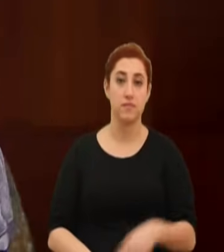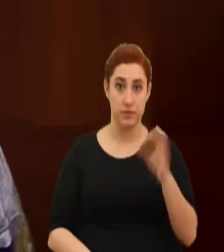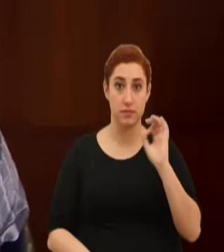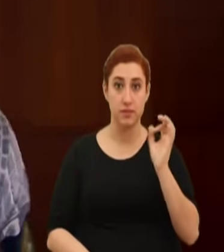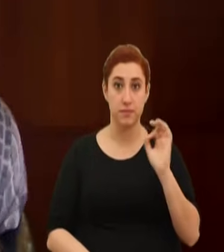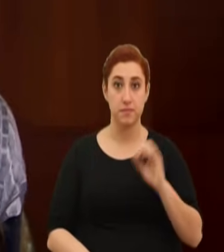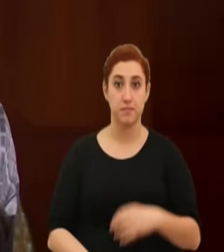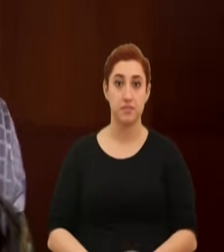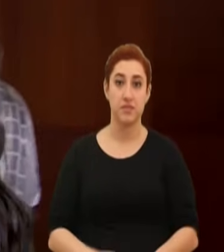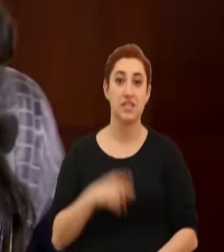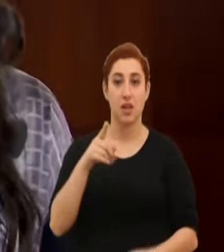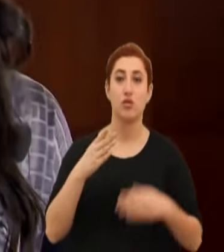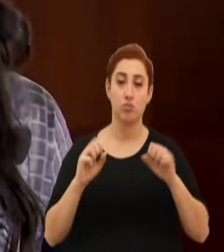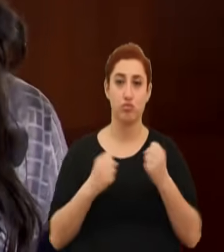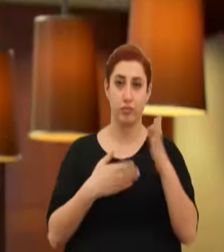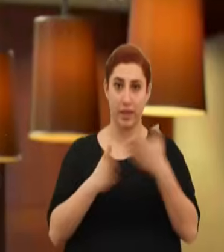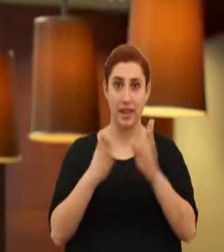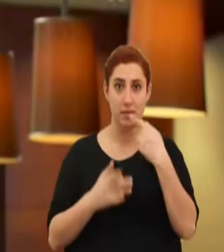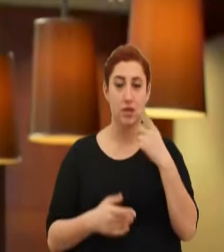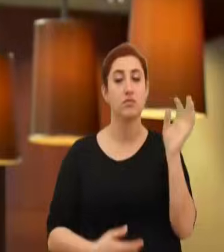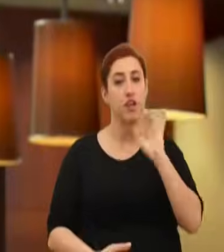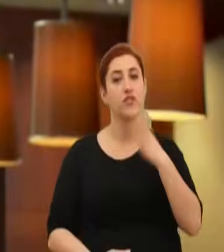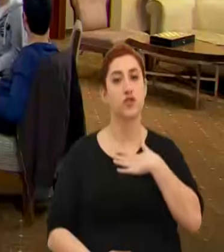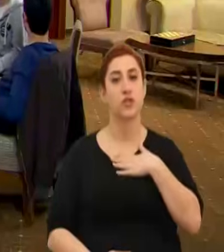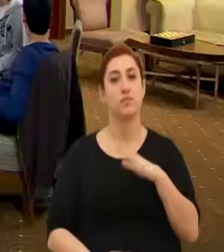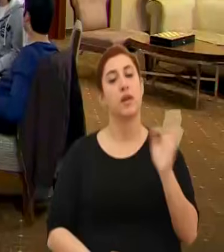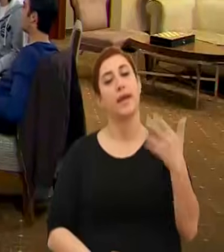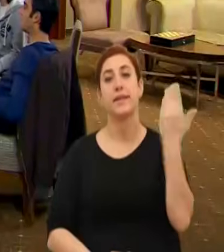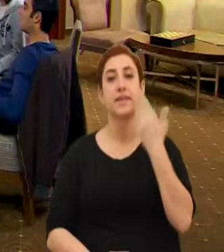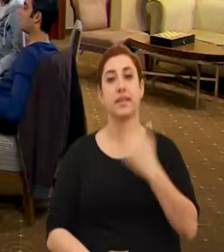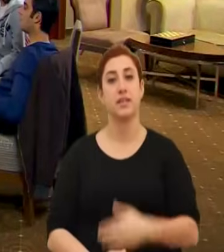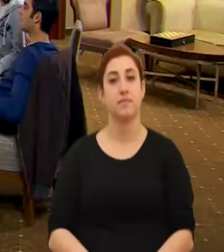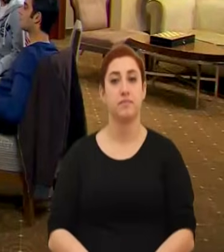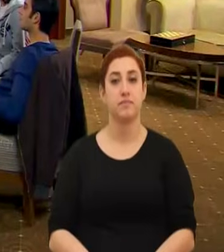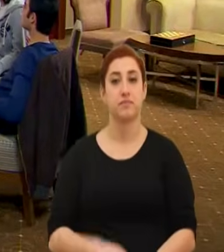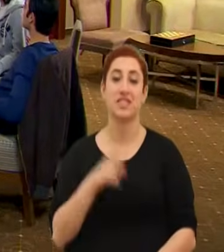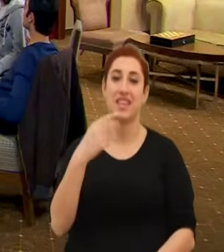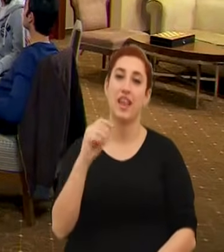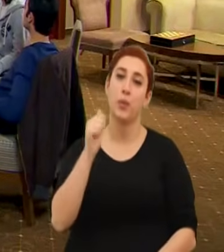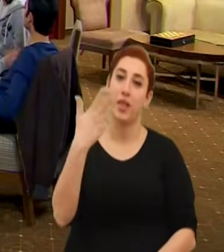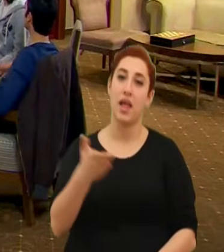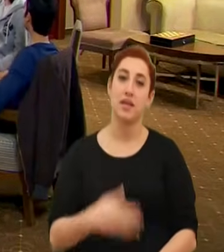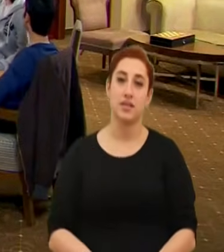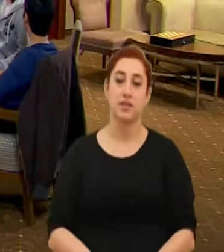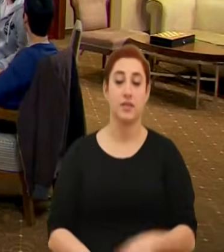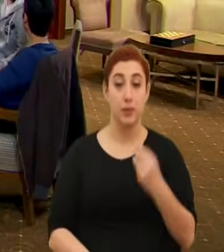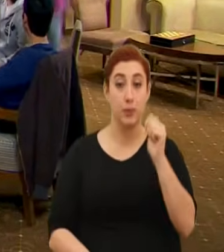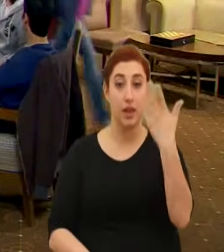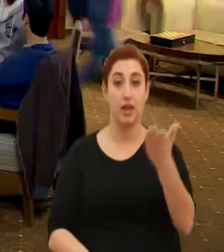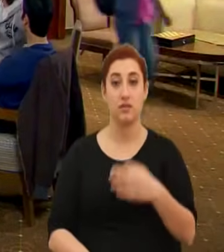mi? Sen buz pateni mi demiştin hayatım? Evet canım. Hadi gidelim. Size iyi günler. Ya, i̇yi